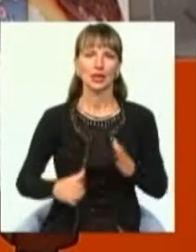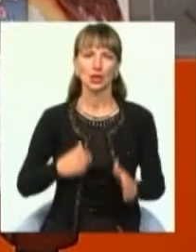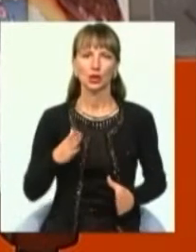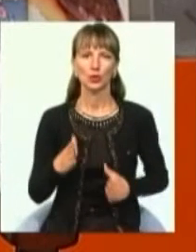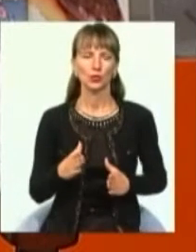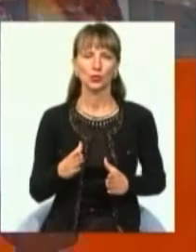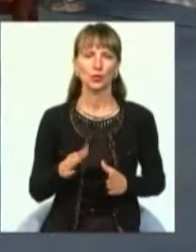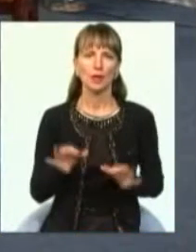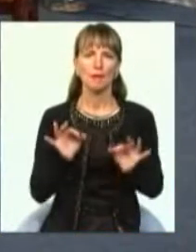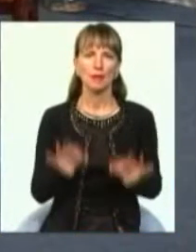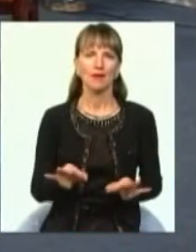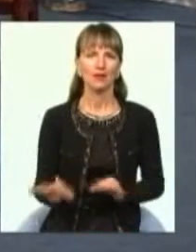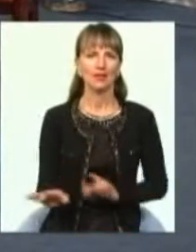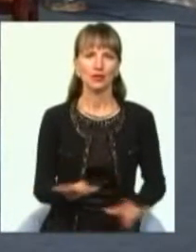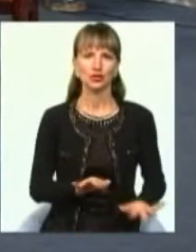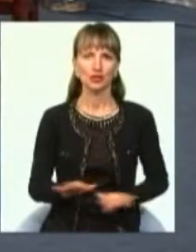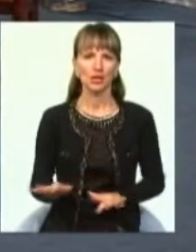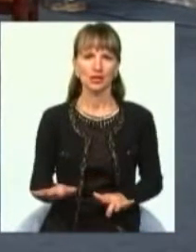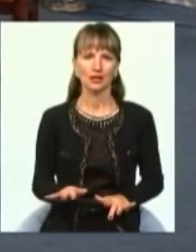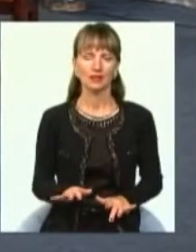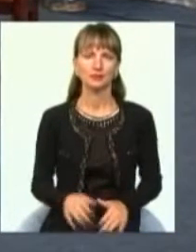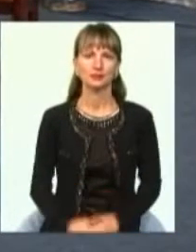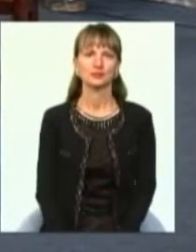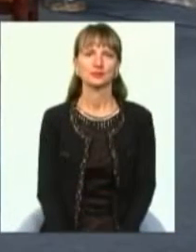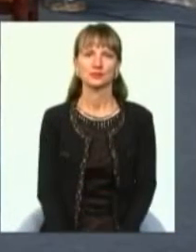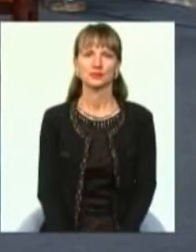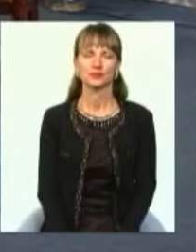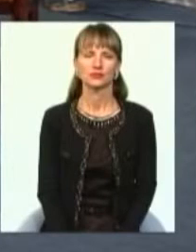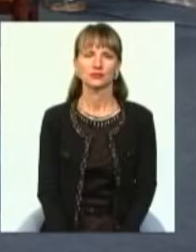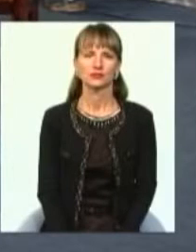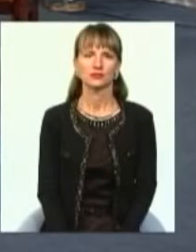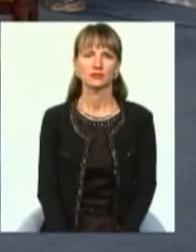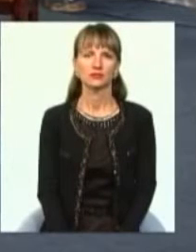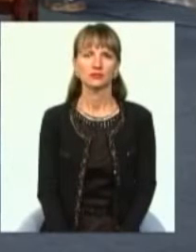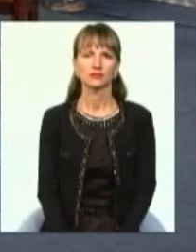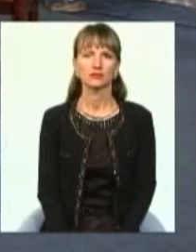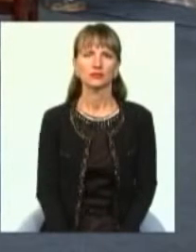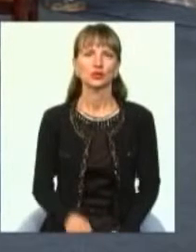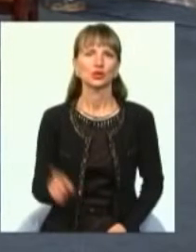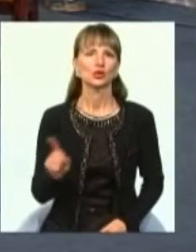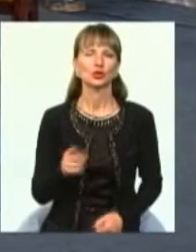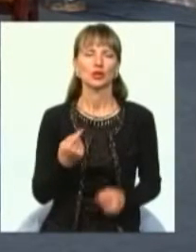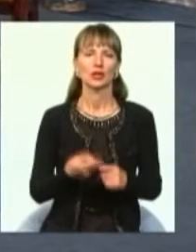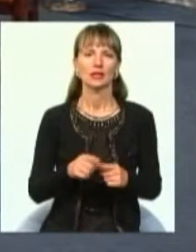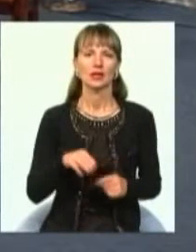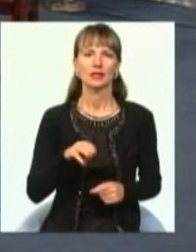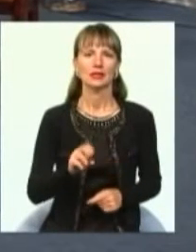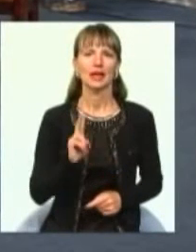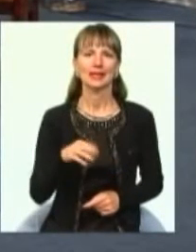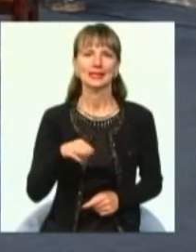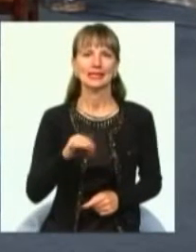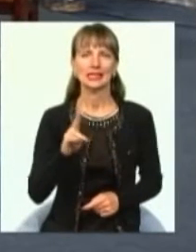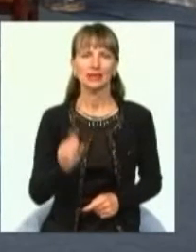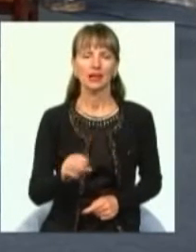тренують тактику. І стратегію. Стратегію. Що таке тактика, що стратегія? Тобі відомо, що це